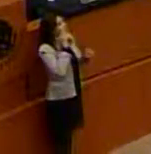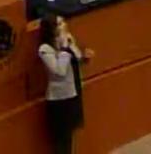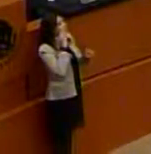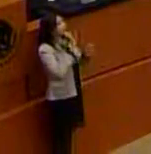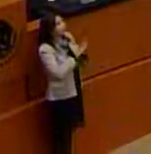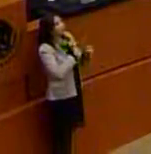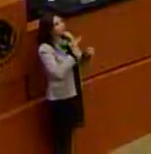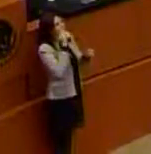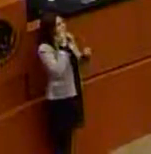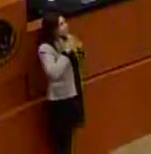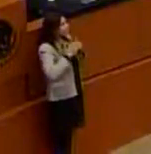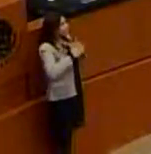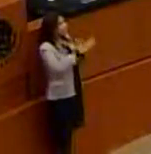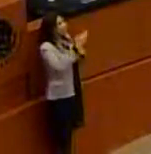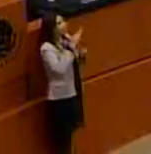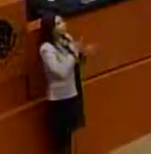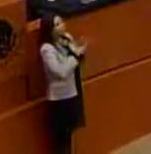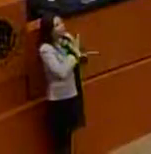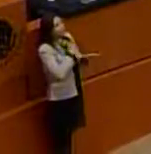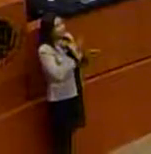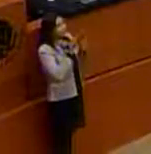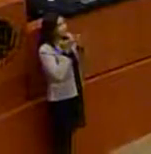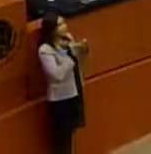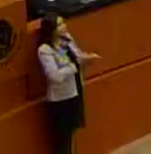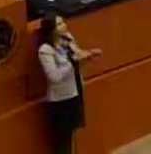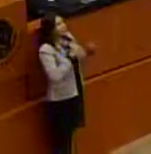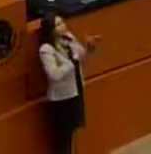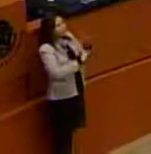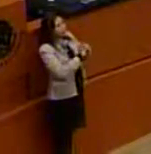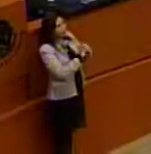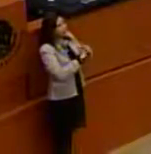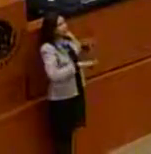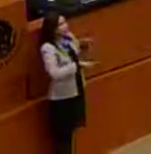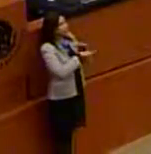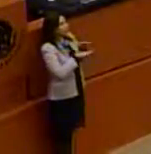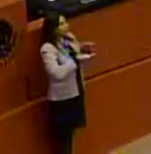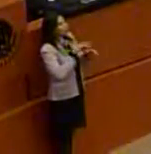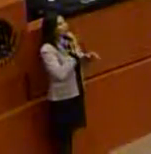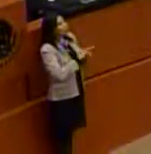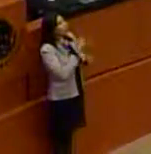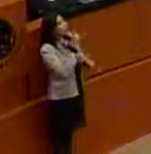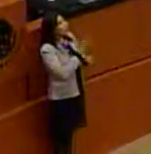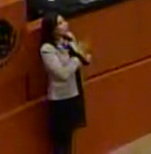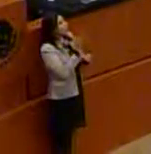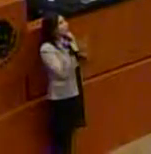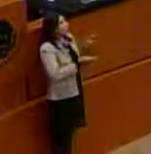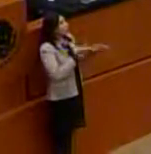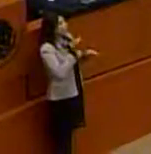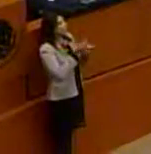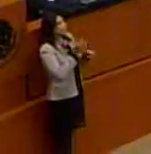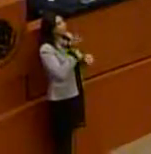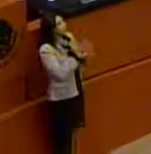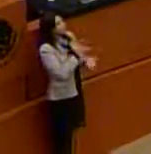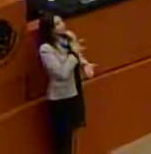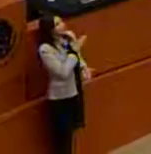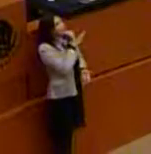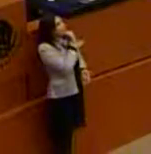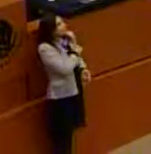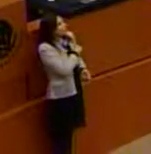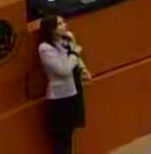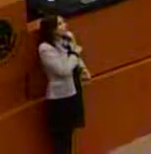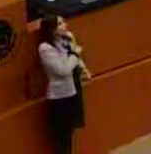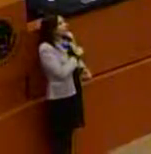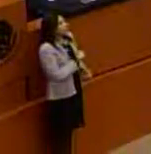sociaux. Au final, peut-être que la question que nous devrions nous poser est de savoir si nous préférons risquer un démantèlement des acquis